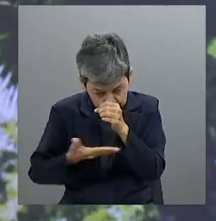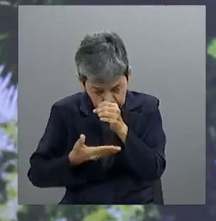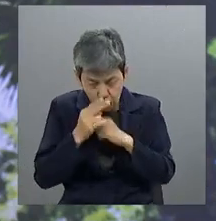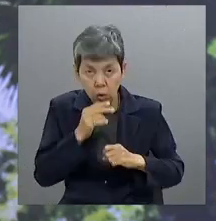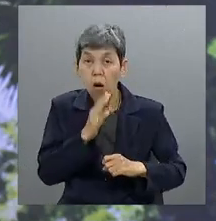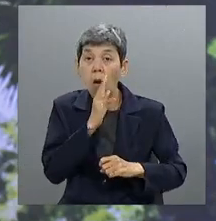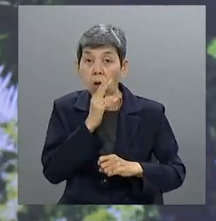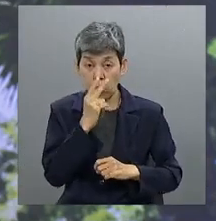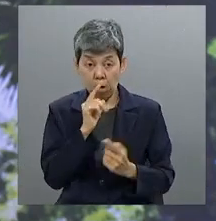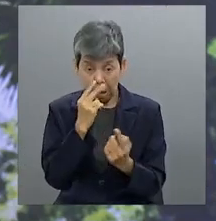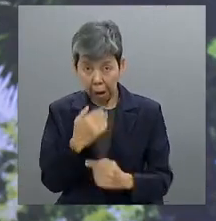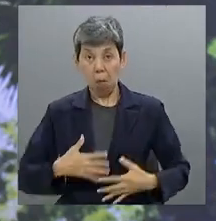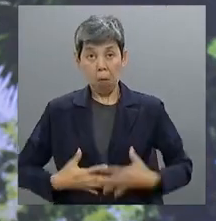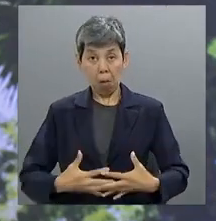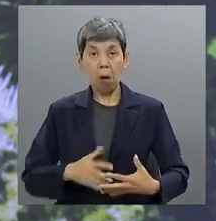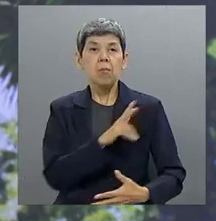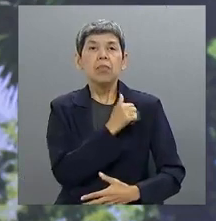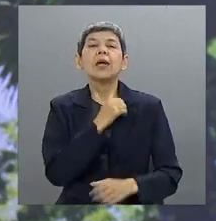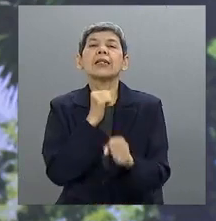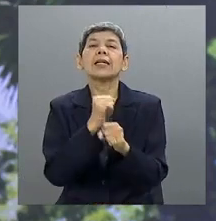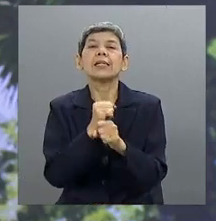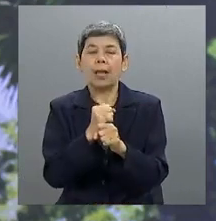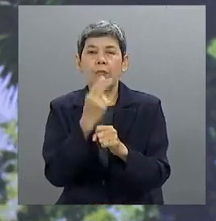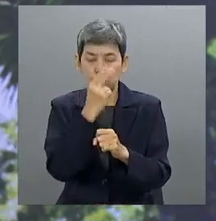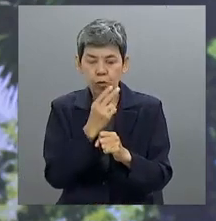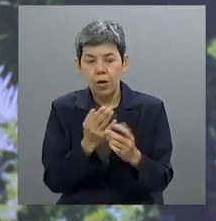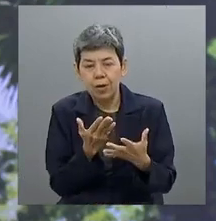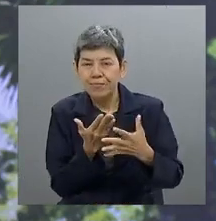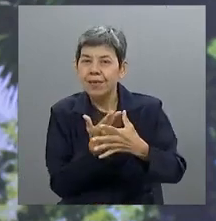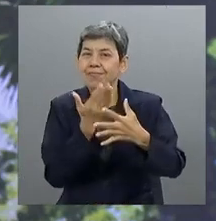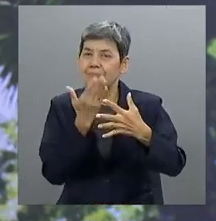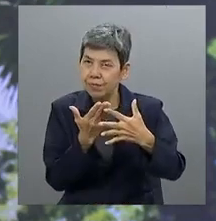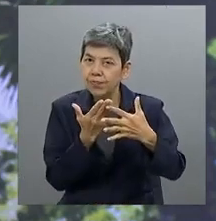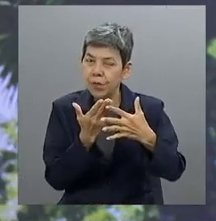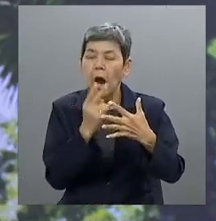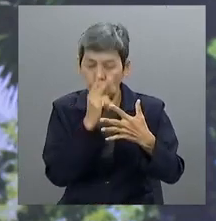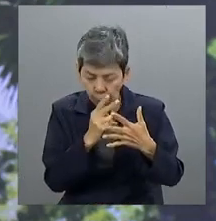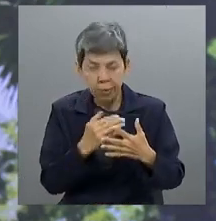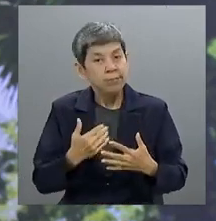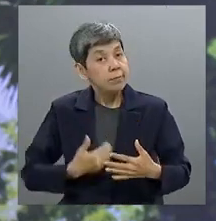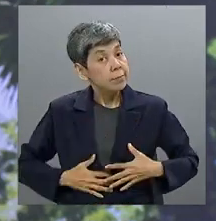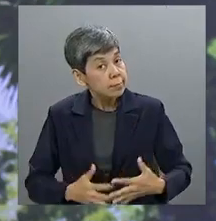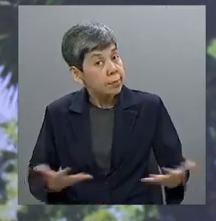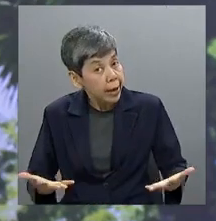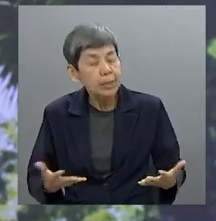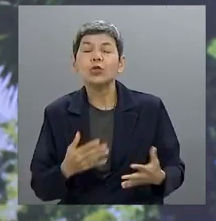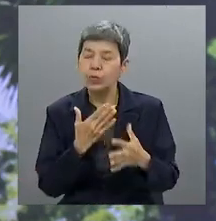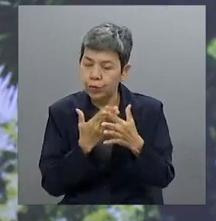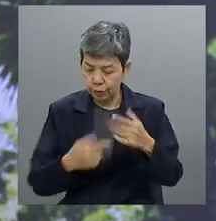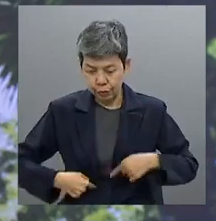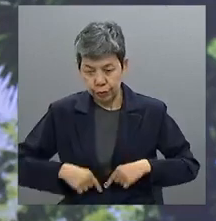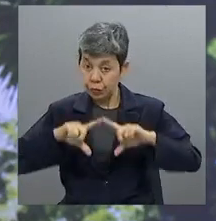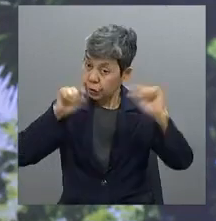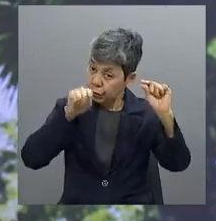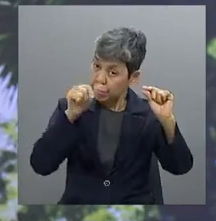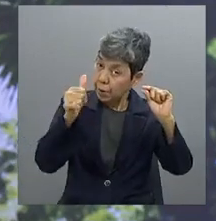พบว่าตั้งครรภ์แล้วคุณหมอเขาก็จะทำการตรวจขั้นถัดไปก็คือ คอ นเฟิร์มซิว่าตกลงตั้งครรภ์นั้นอยู่ถูกที่หรือเปล่ามีอะไรผิดปกติไหมก็จะ